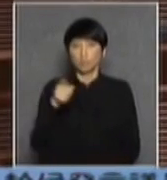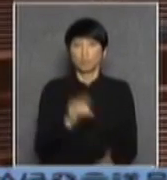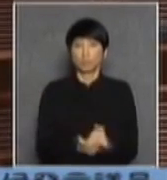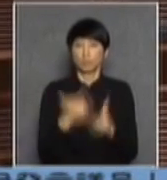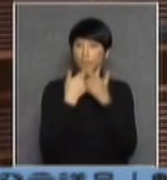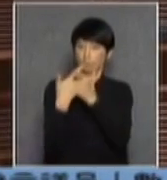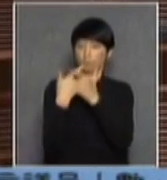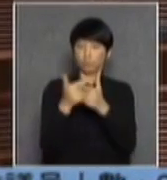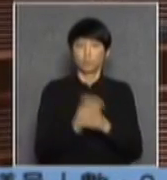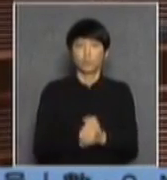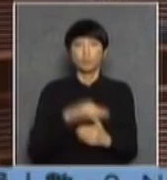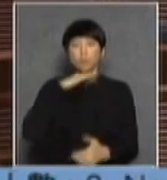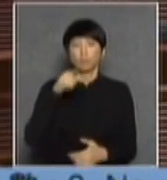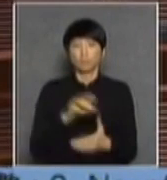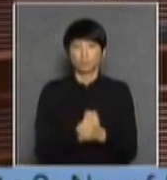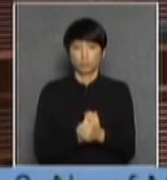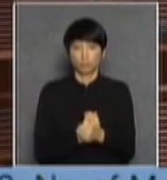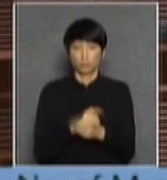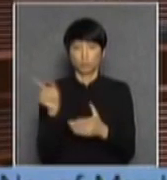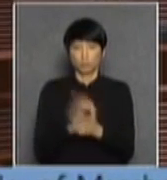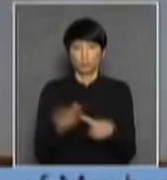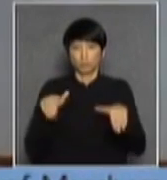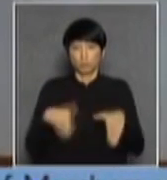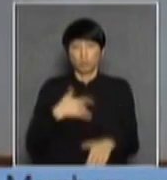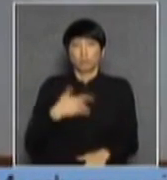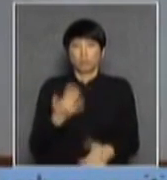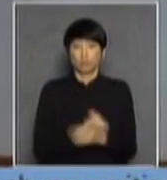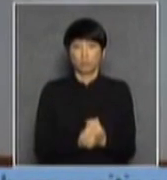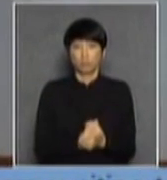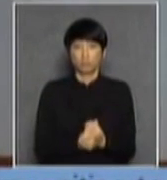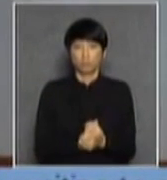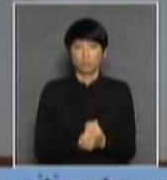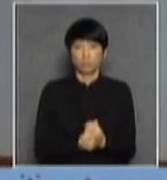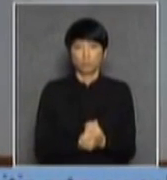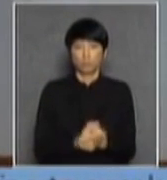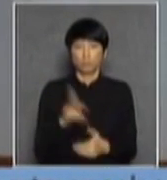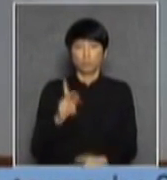論，唔係你係懦夫，你不如司馬懿，